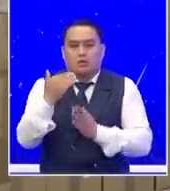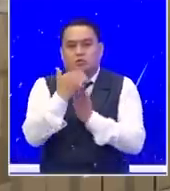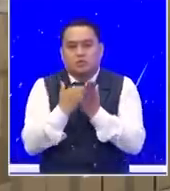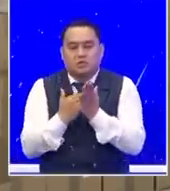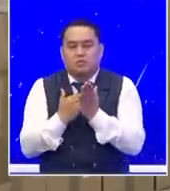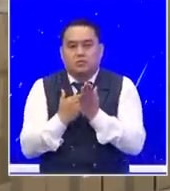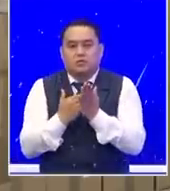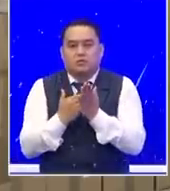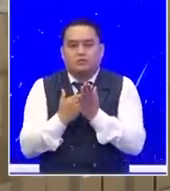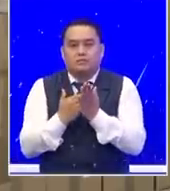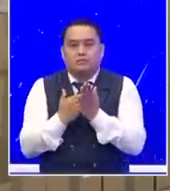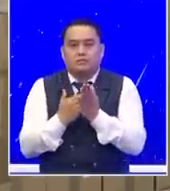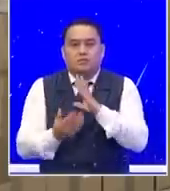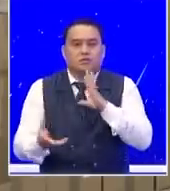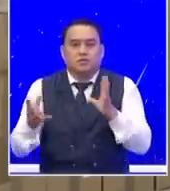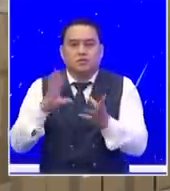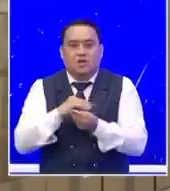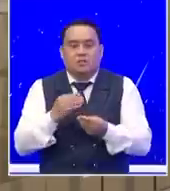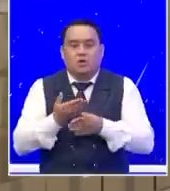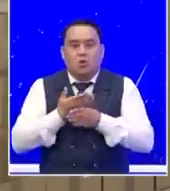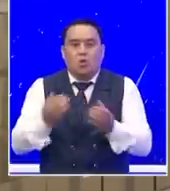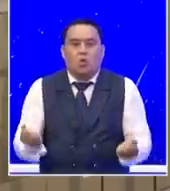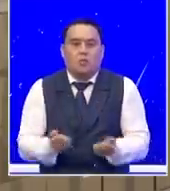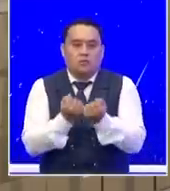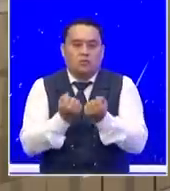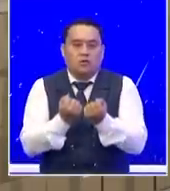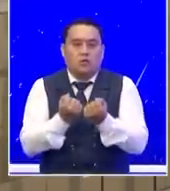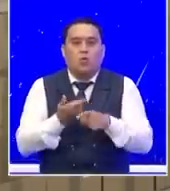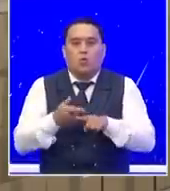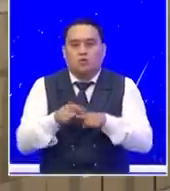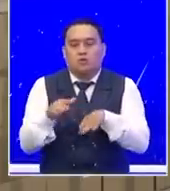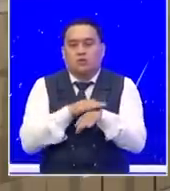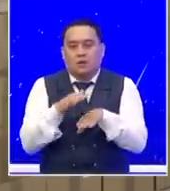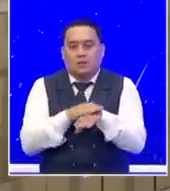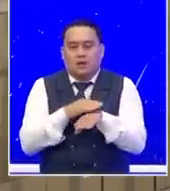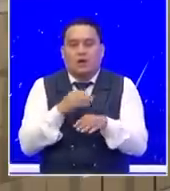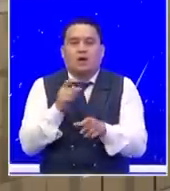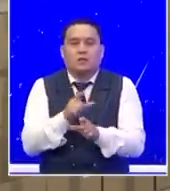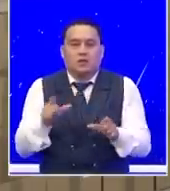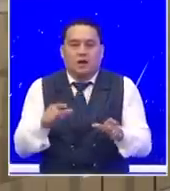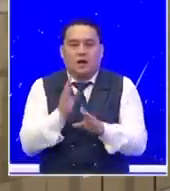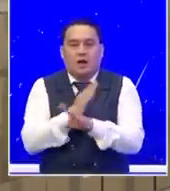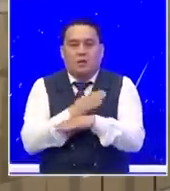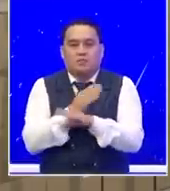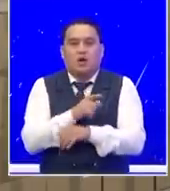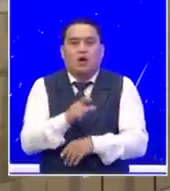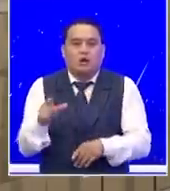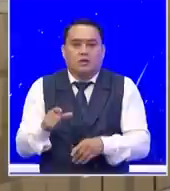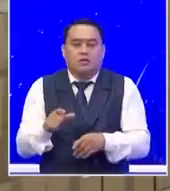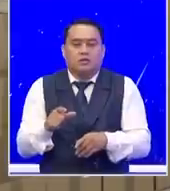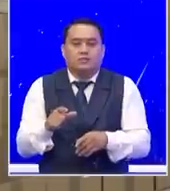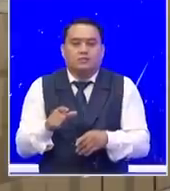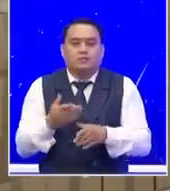бойынша. Жалпы демеушілер мен осындай қайырымды жандар Қапшағай қаласында көптеп